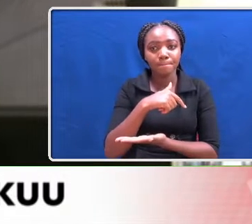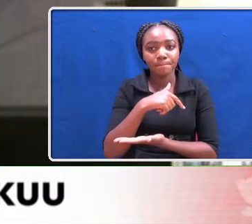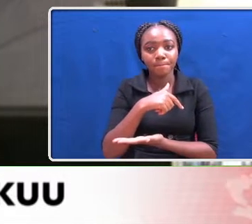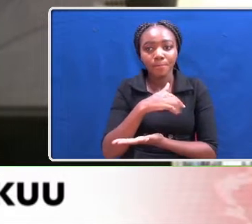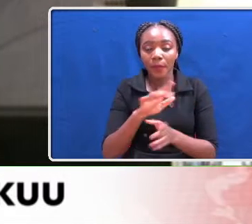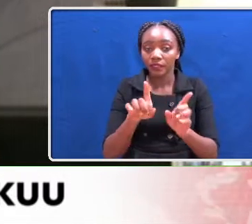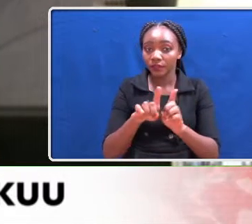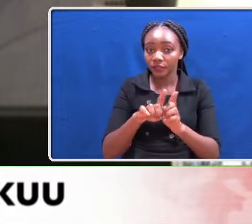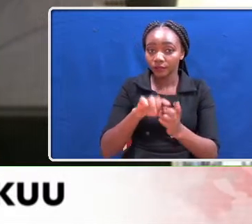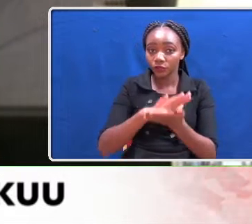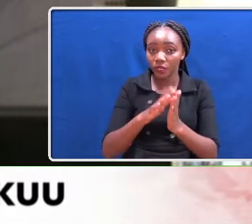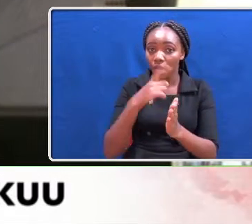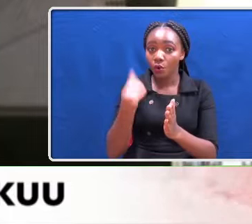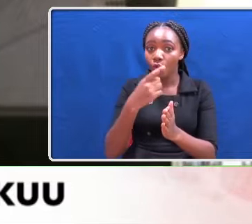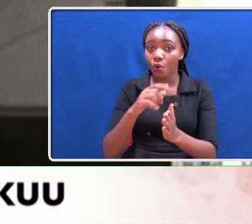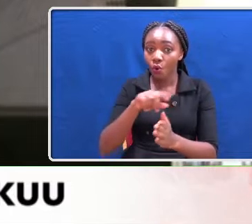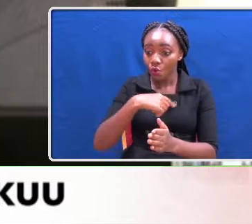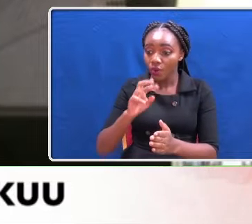are at today.